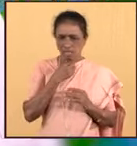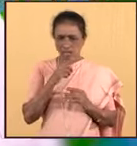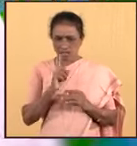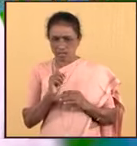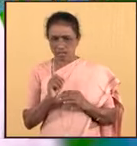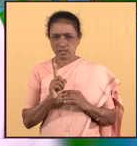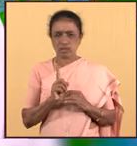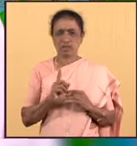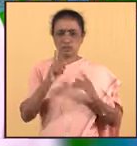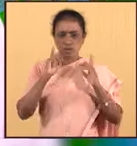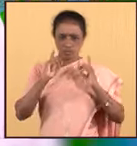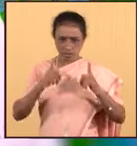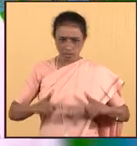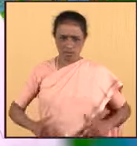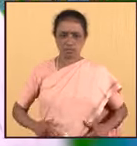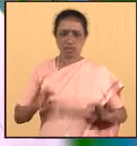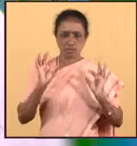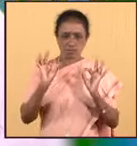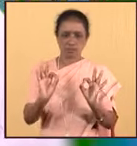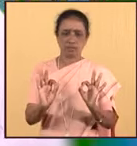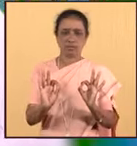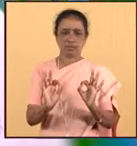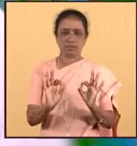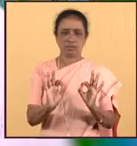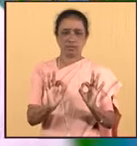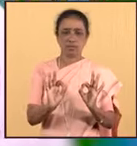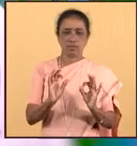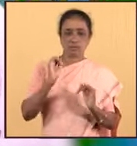சந்தேகத்துக்கிடமின்றி ஒவ்வொரு குடிமகனும் வாழ்க்கையினும் மிகச்சிறந்த